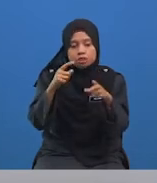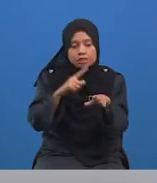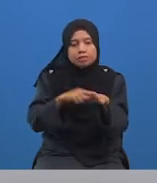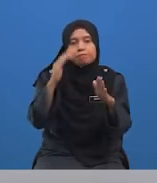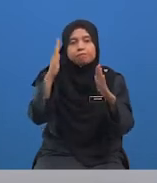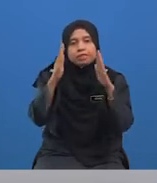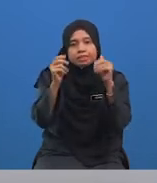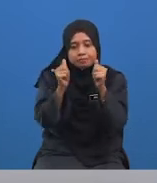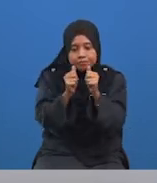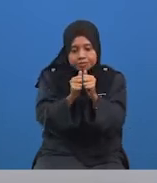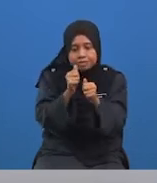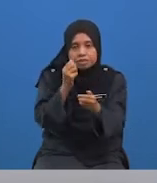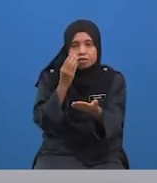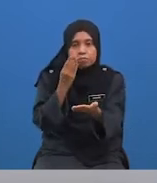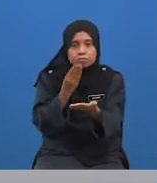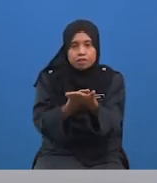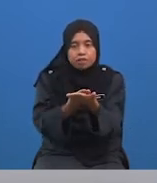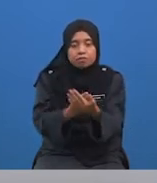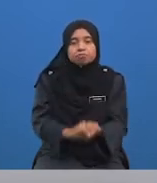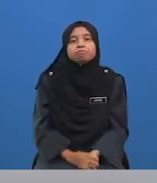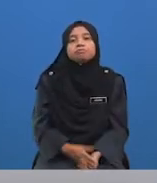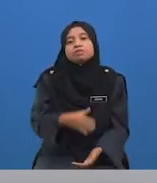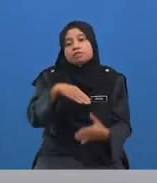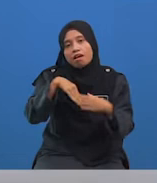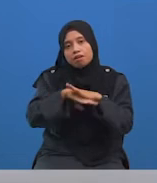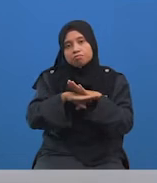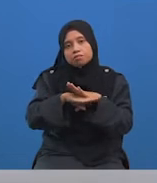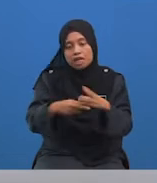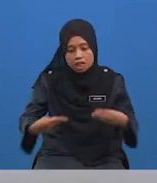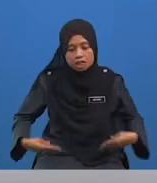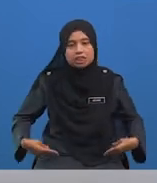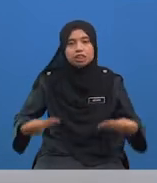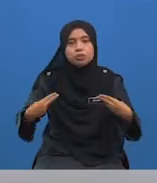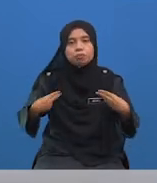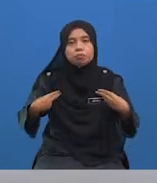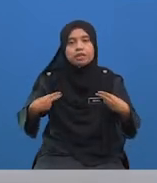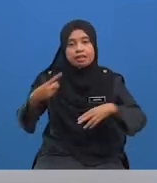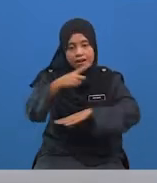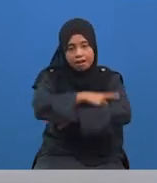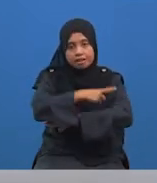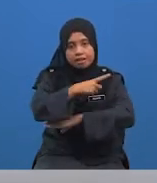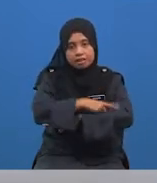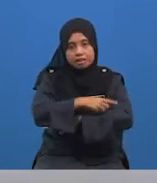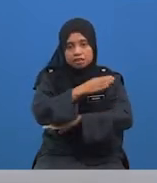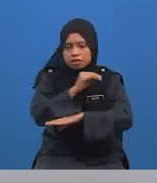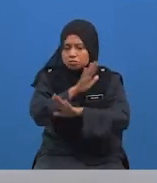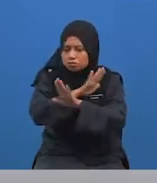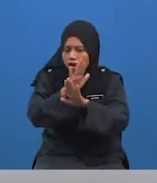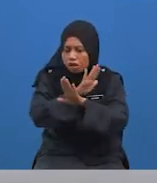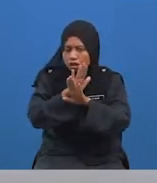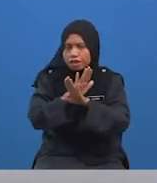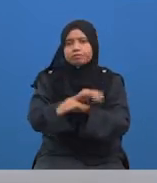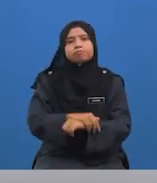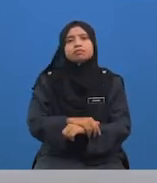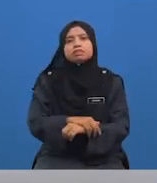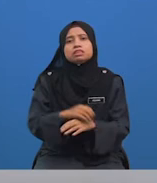ini dengan sebaik mungkin dalam kehidupan seharian, dan jangan